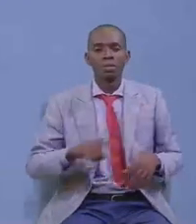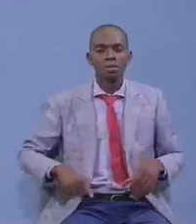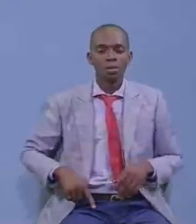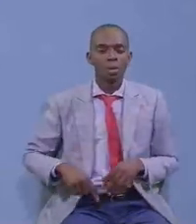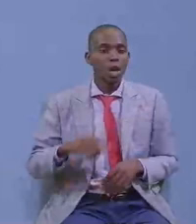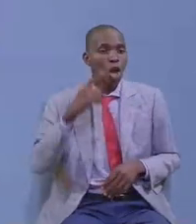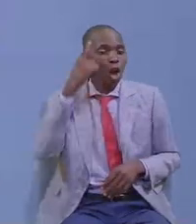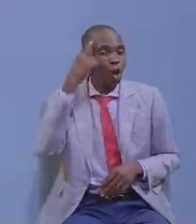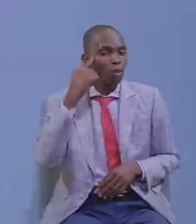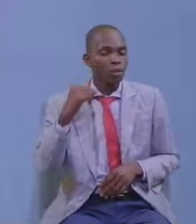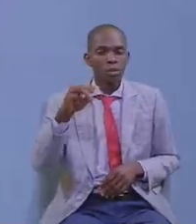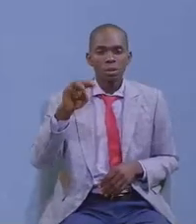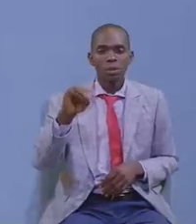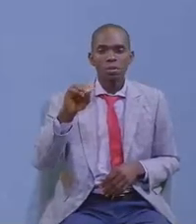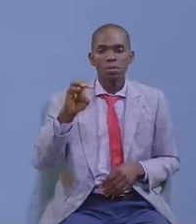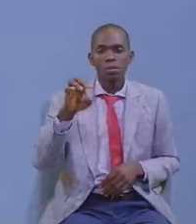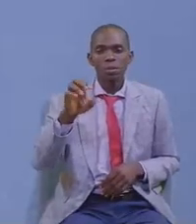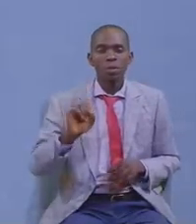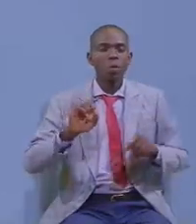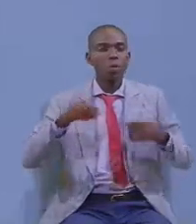Moïse est allé au sommet de la montagne.